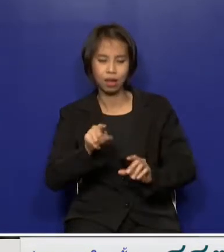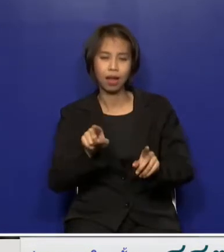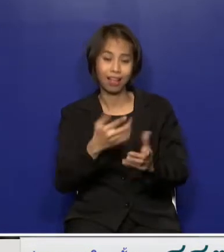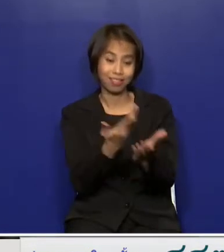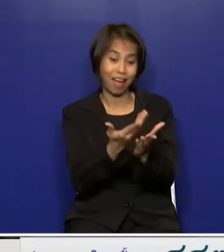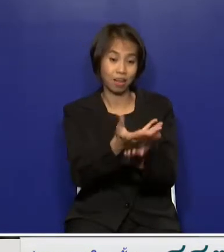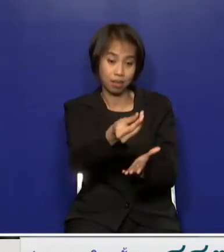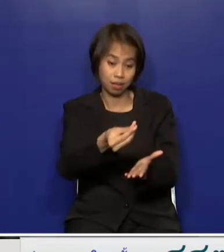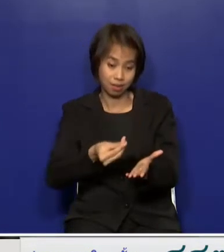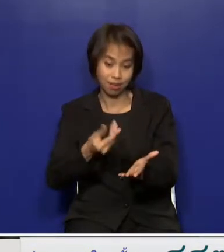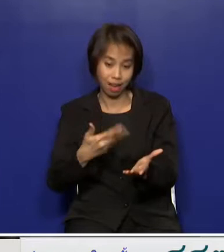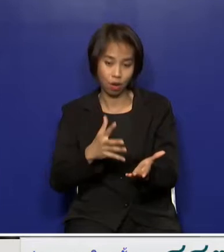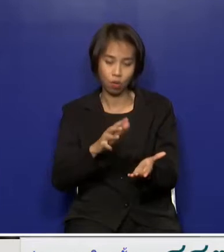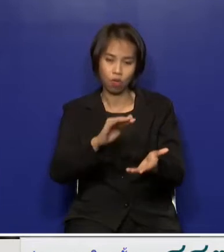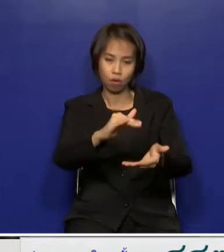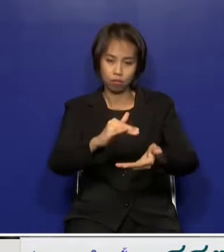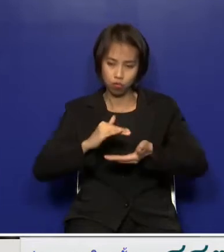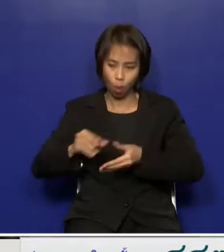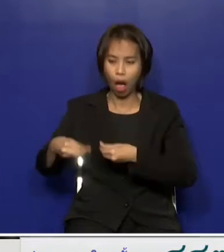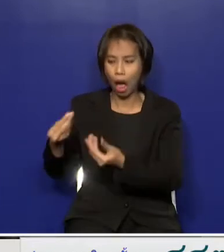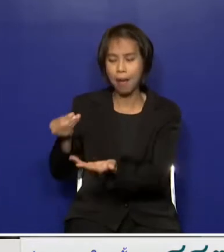เงินขาวครางส่ เปรได้ผ่านดน